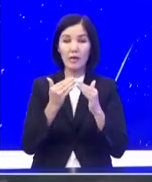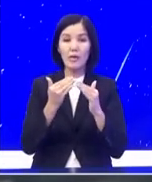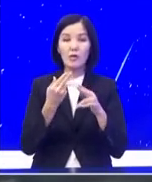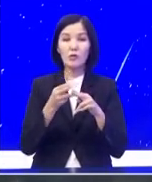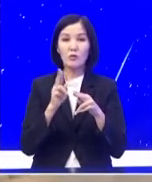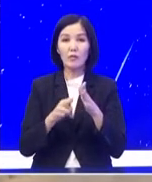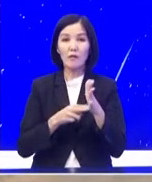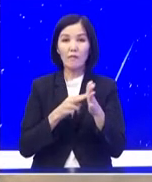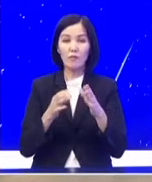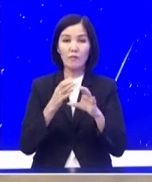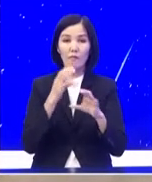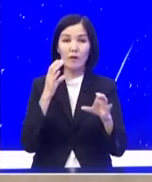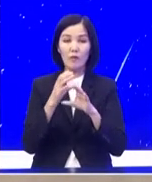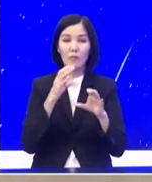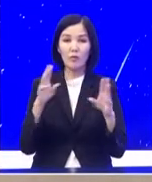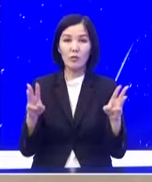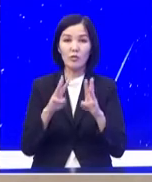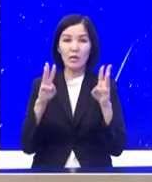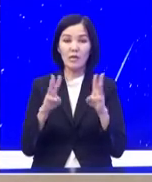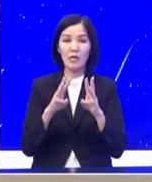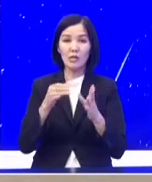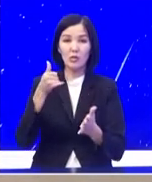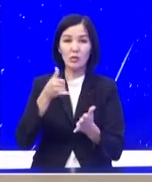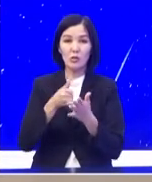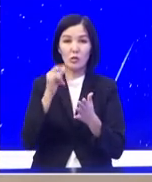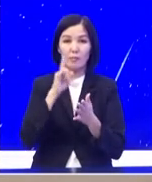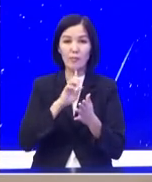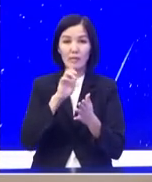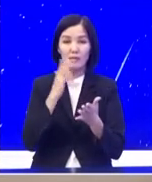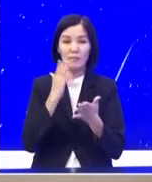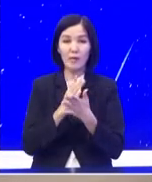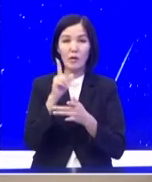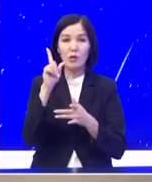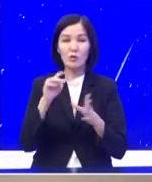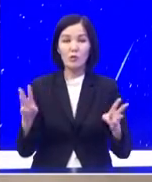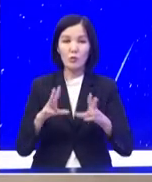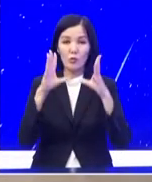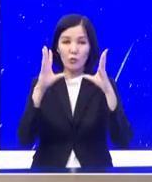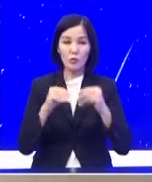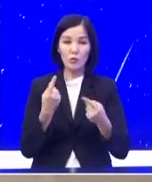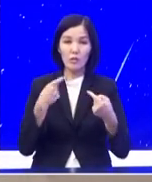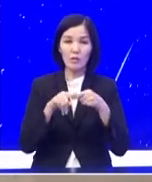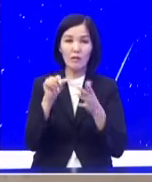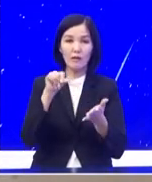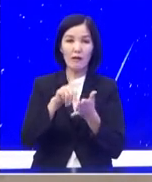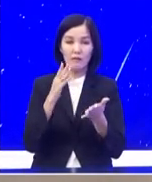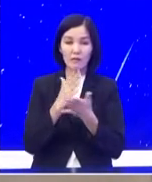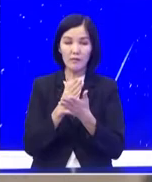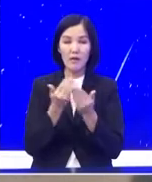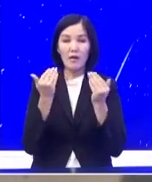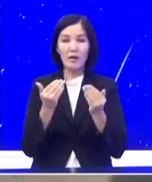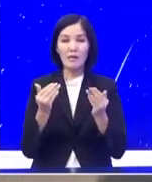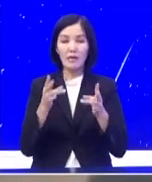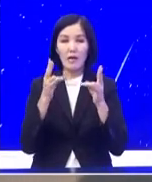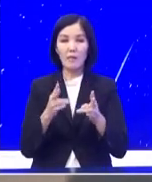болғаны, пойыз вагондарында жанғыш сұйықтық тиелген. Оқиға орнына 100-ден астам өрт сөндіруші мен арнайы техника жұмылдырылды. Қазір